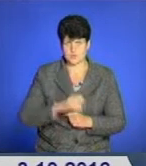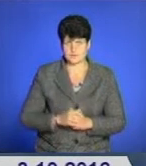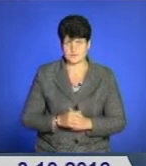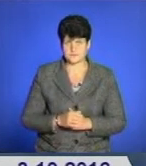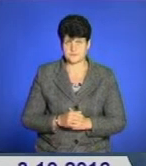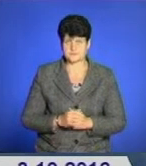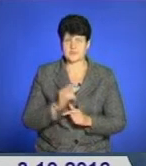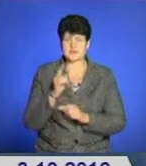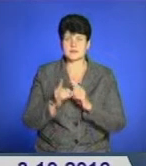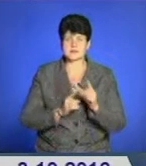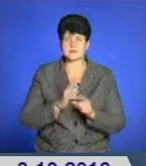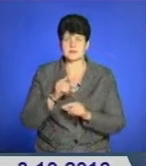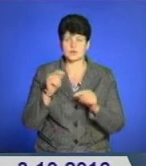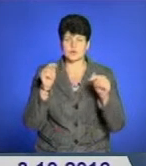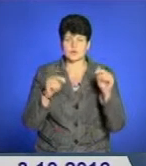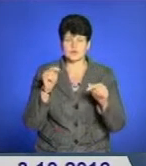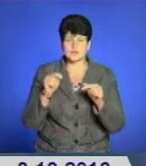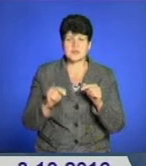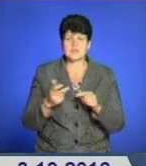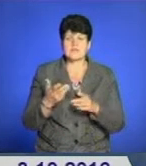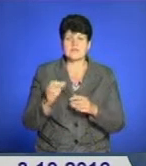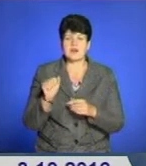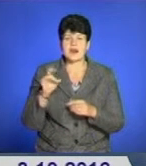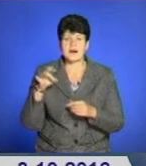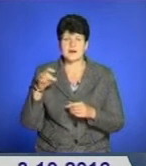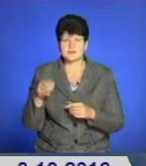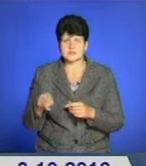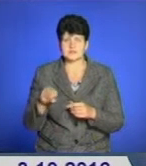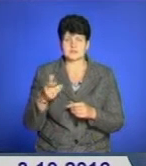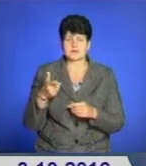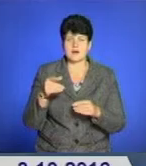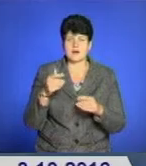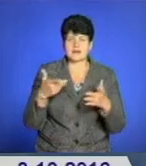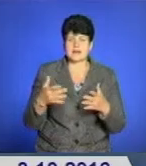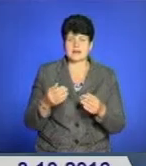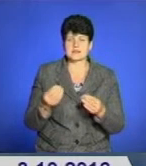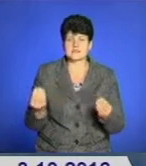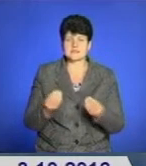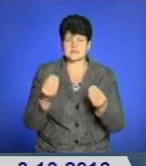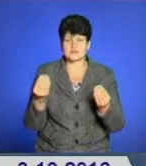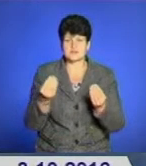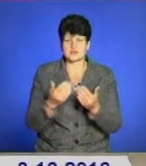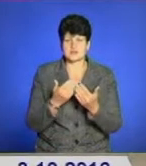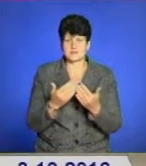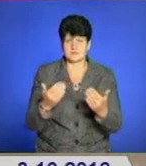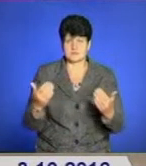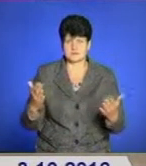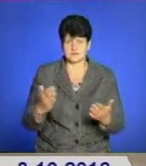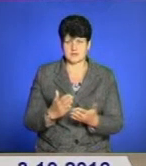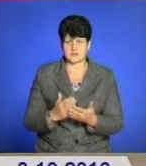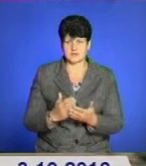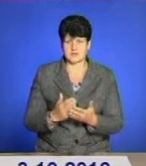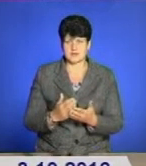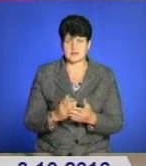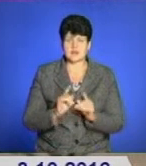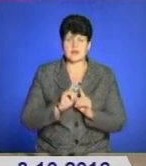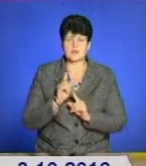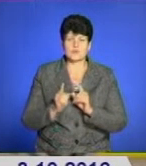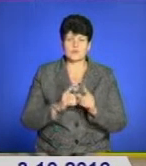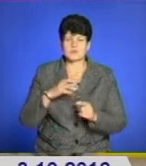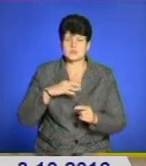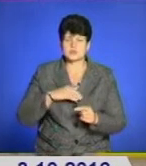Еволюція душі 2.0. В арт-галереї свіжа виставка молодої тернопільської художниці Христини Снігур. Еволюція душі – то